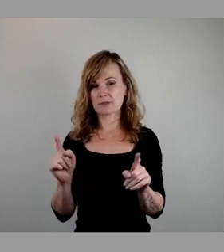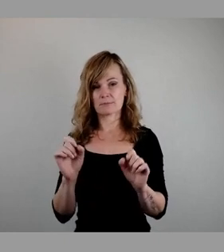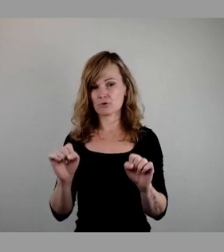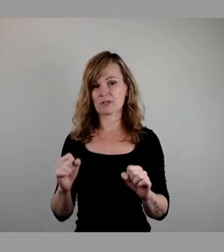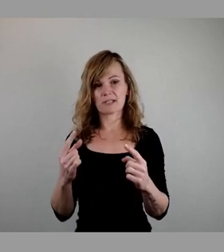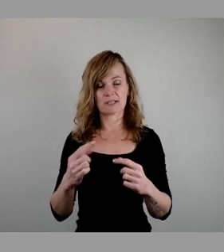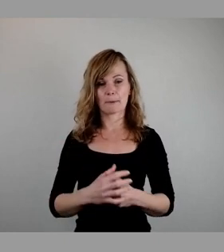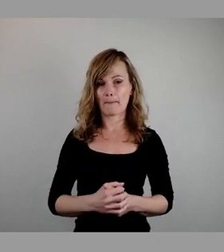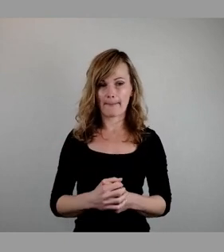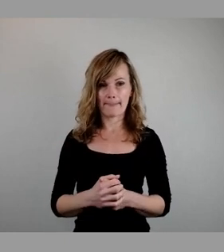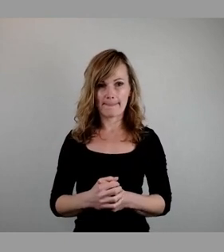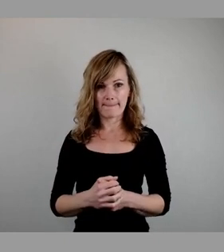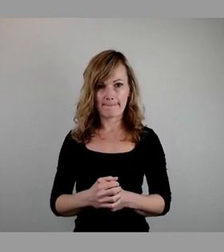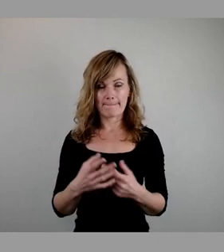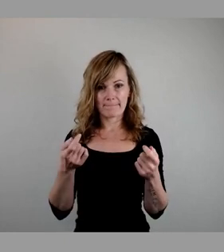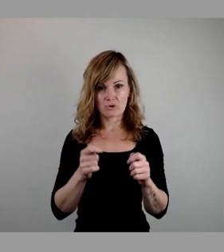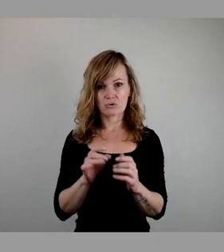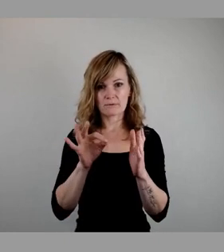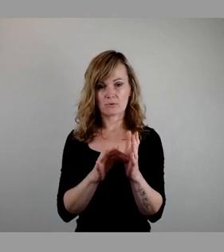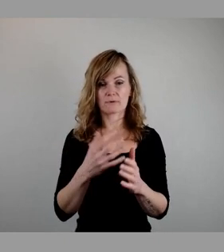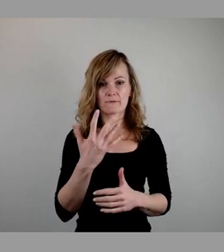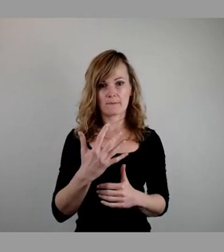der Beschlusspunkt 5,